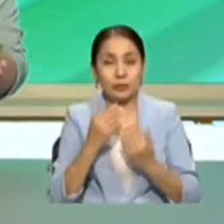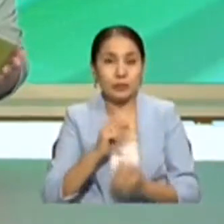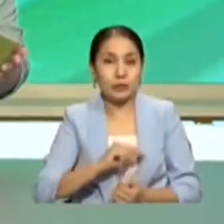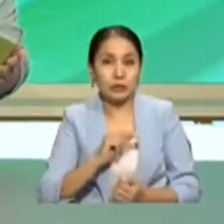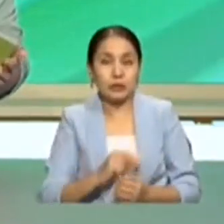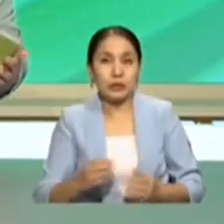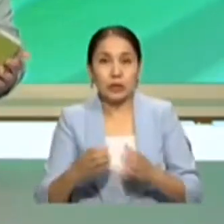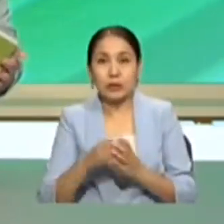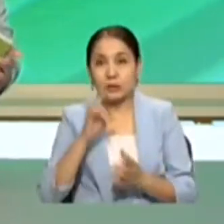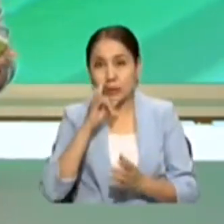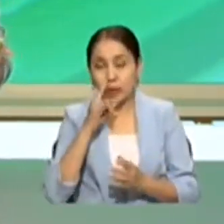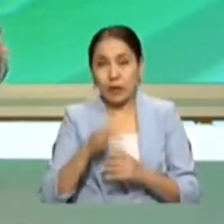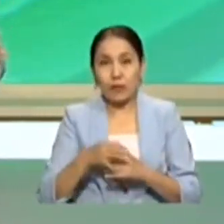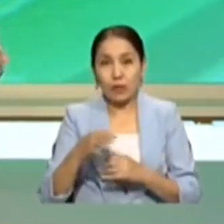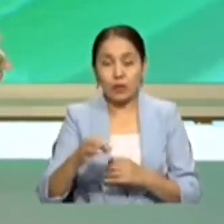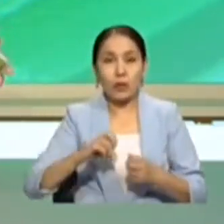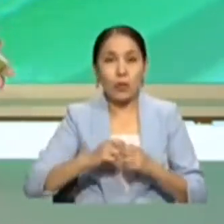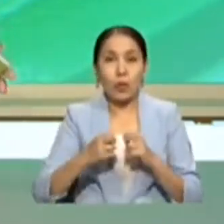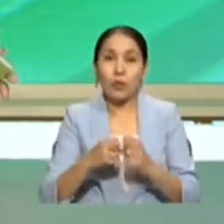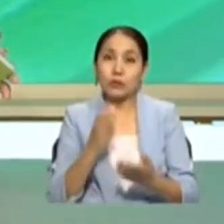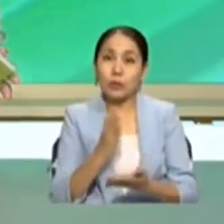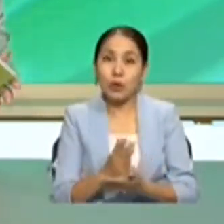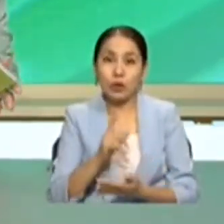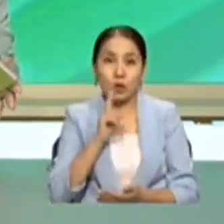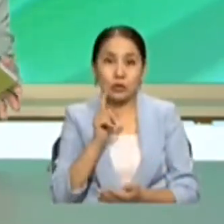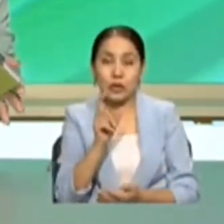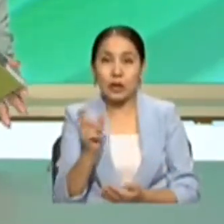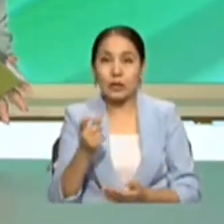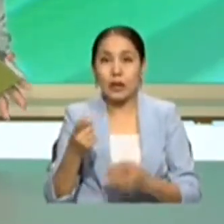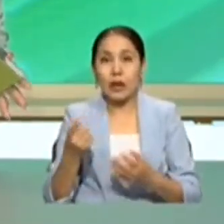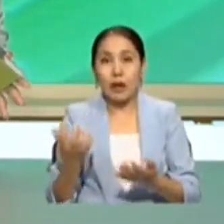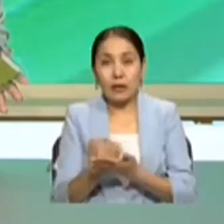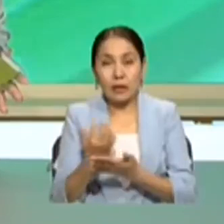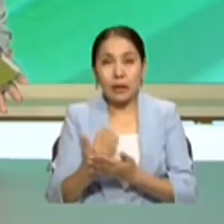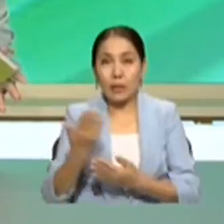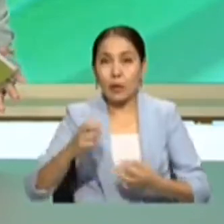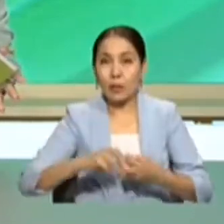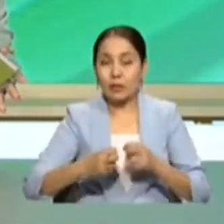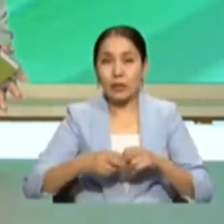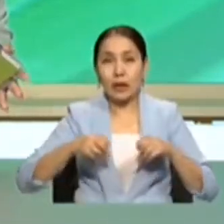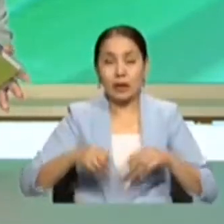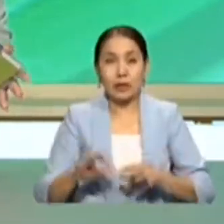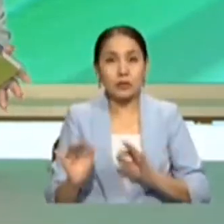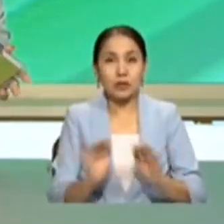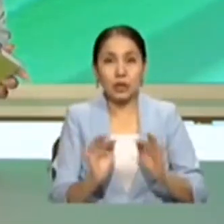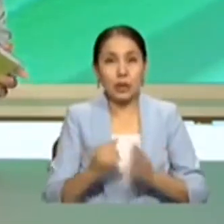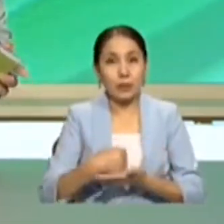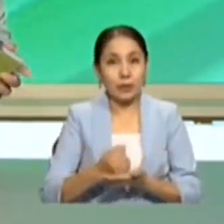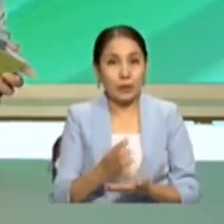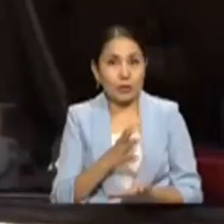guruh vakillari Samarqand viloyatida muammosi bo'lgan yoshlarni aniqlab, ularning masalasini hal qilish choralarini belgilab